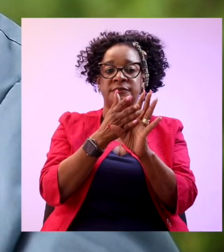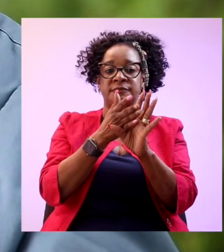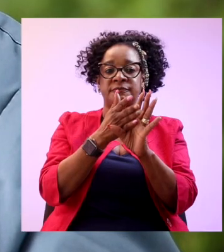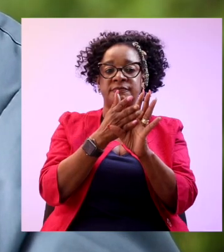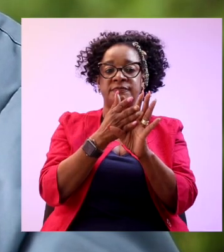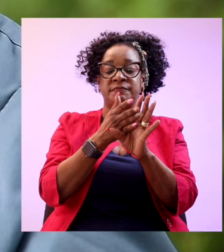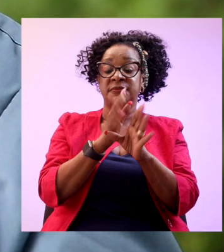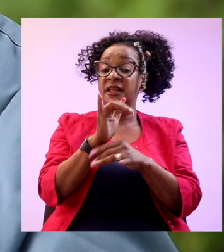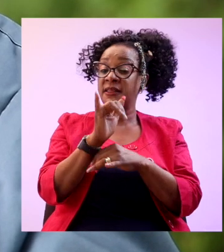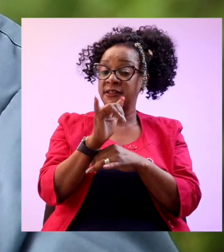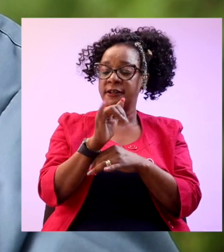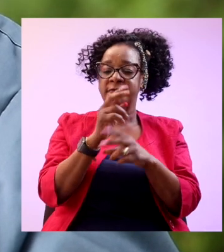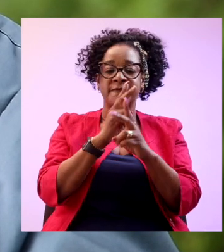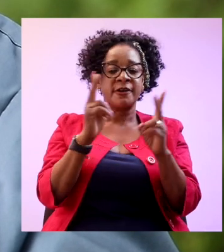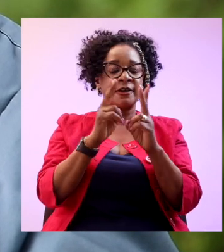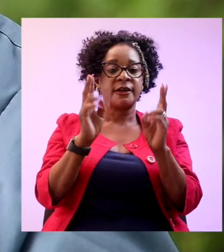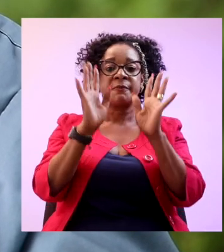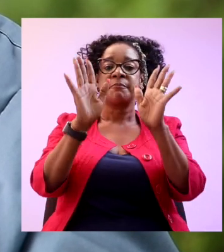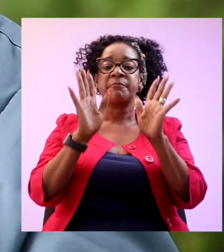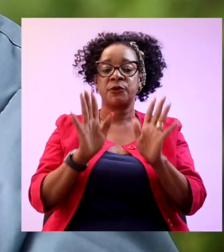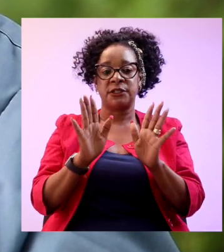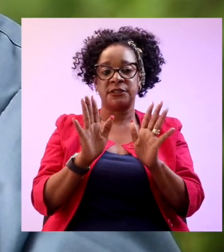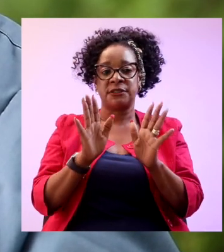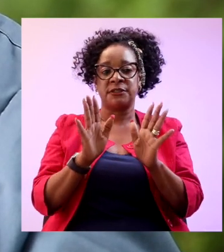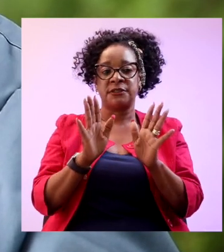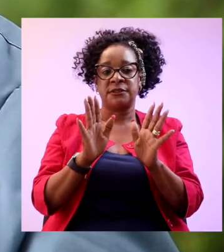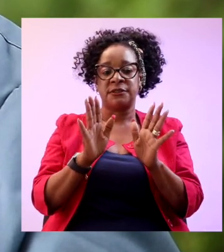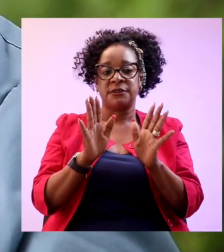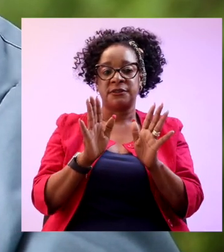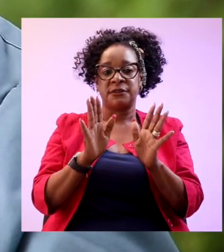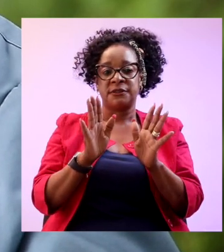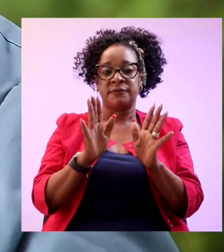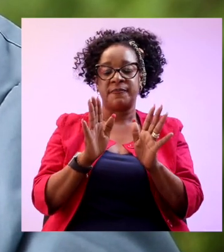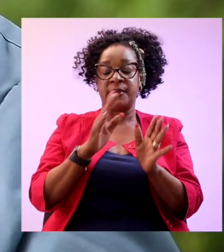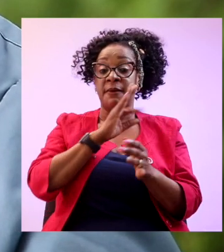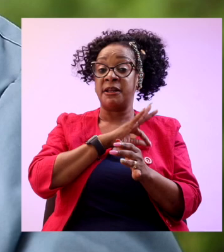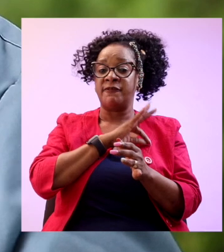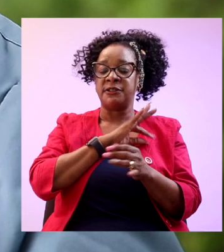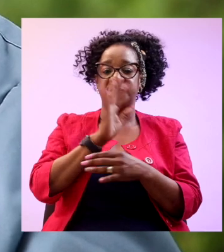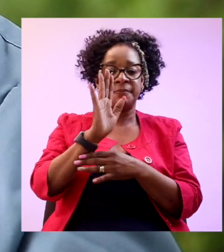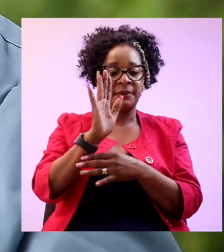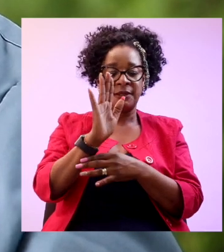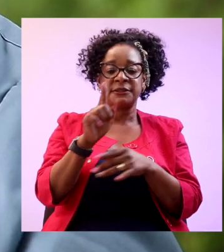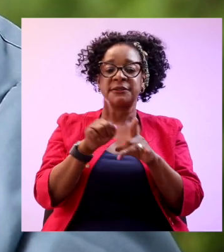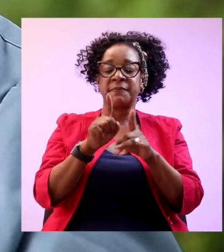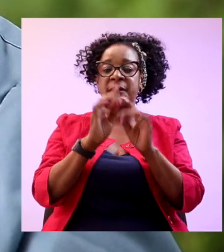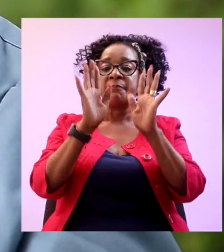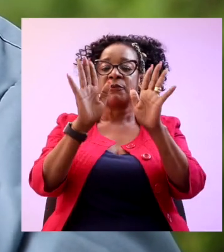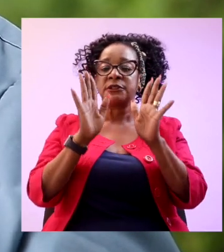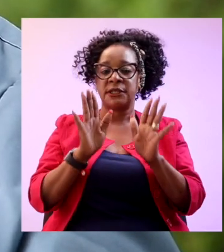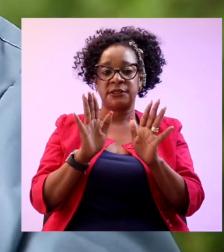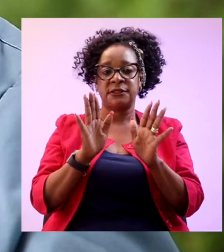Mmea huu ni muhimu sana hasa kwa kukidhi mahitaji ya nyumbani. Mapato yake yamekuwa muhimu